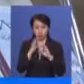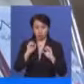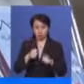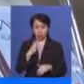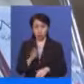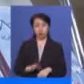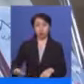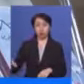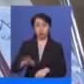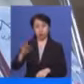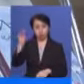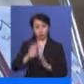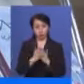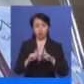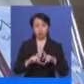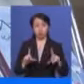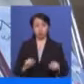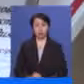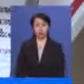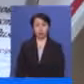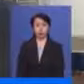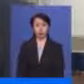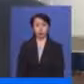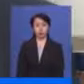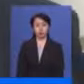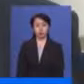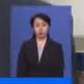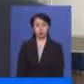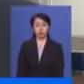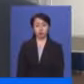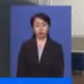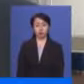будет в областной научно-универсальной библиотеке.